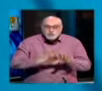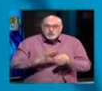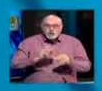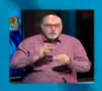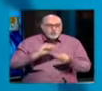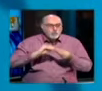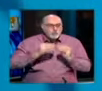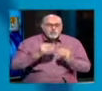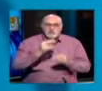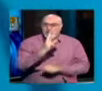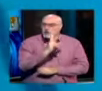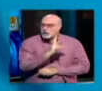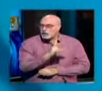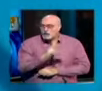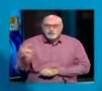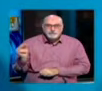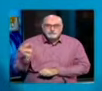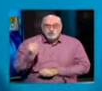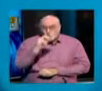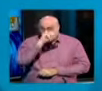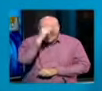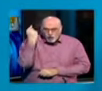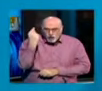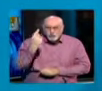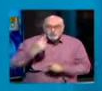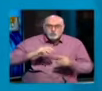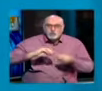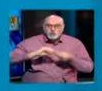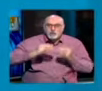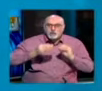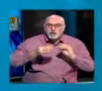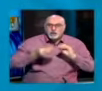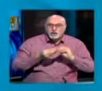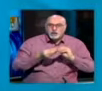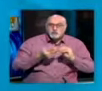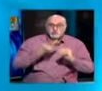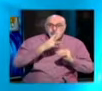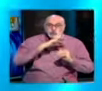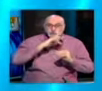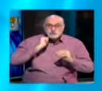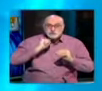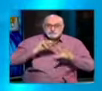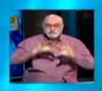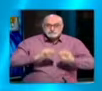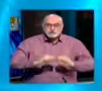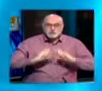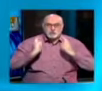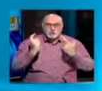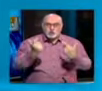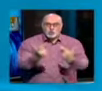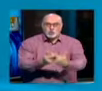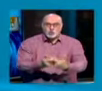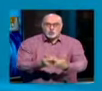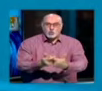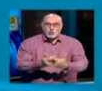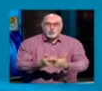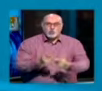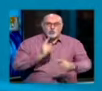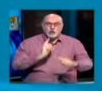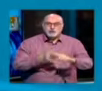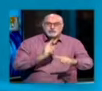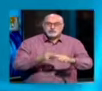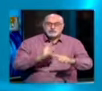يزداد قتامة في ظل التضييقات والعراقيل التي يمارسها ويفرضها الاحتلال الصهيوني على دخول